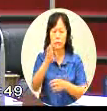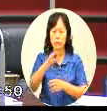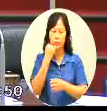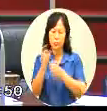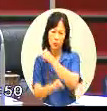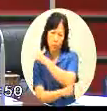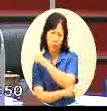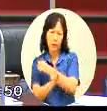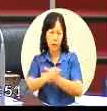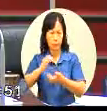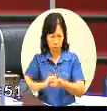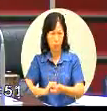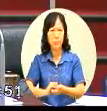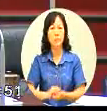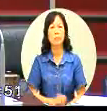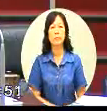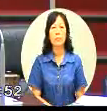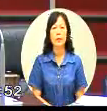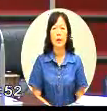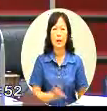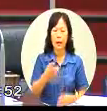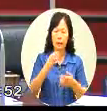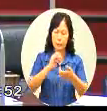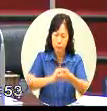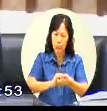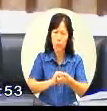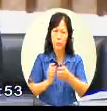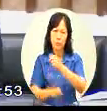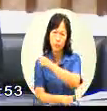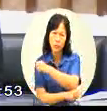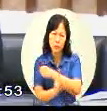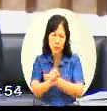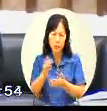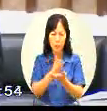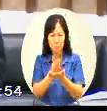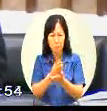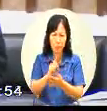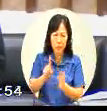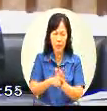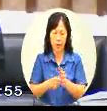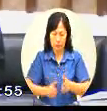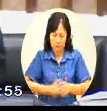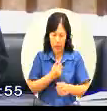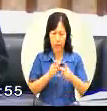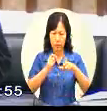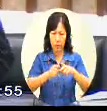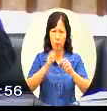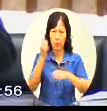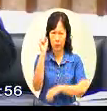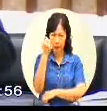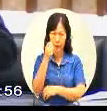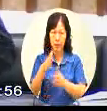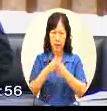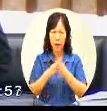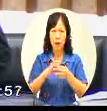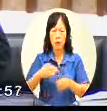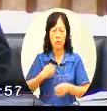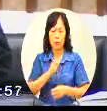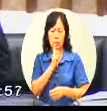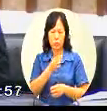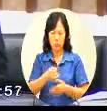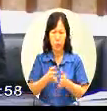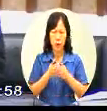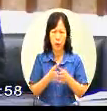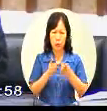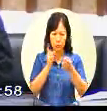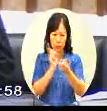果来论断。所以执政的结果要好，那就要落实公益。所以我主张呢，落实高